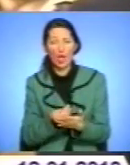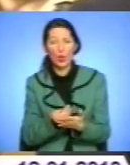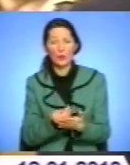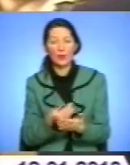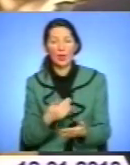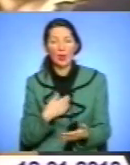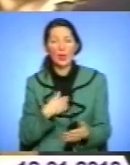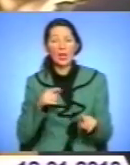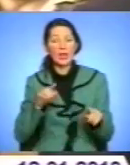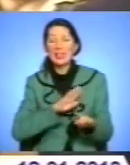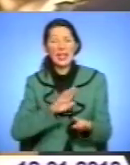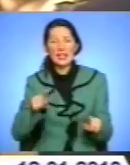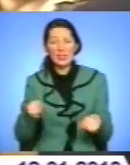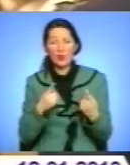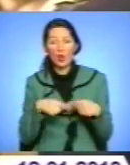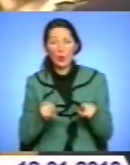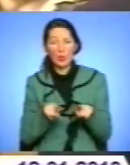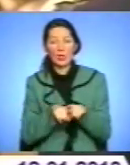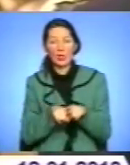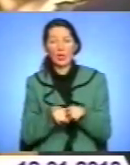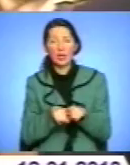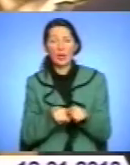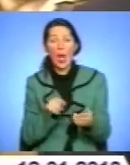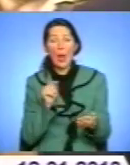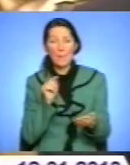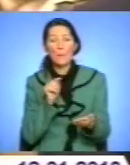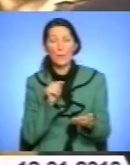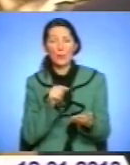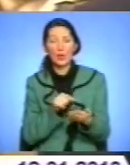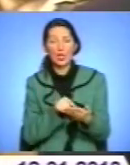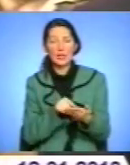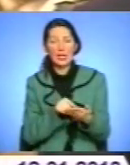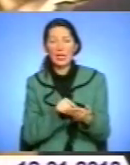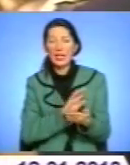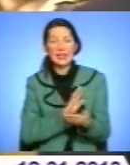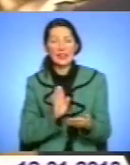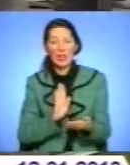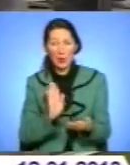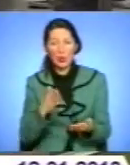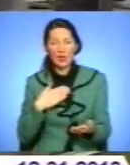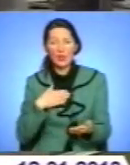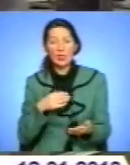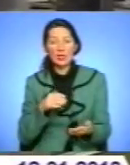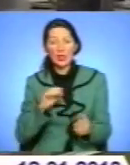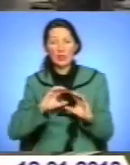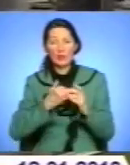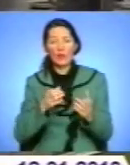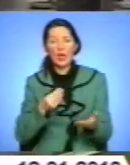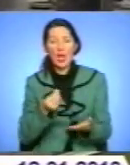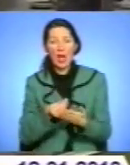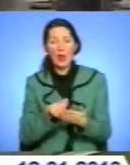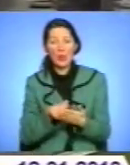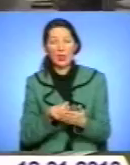Не створимо ми таких мотивацій, не піде до нас капітал. Залучати інвестиції треба